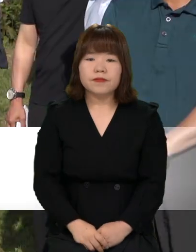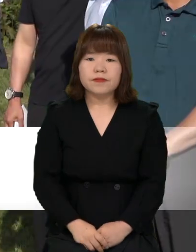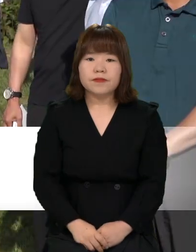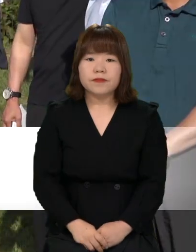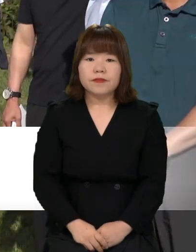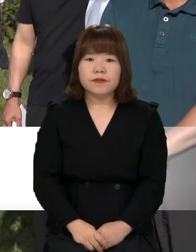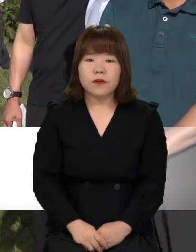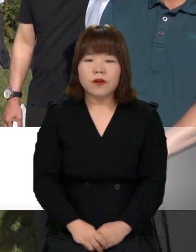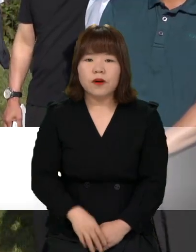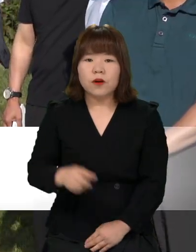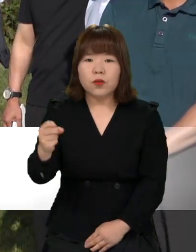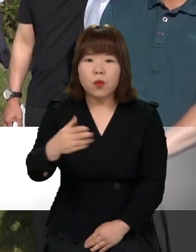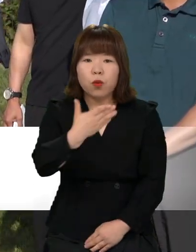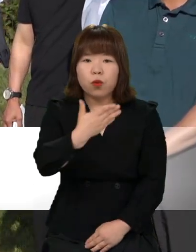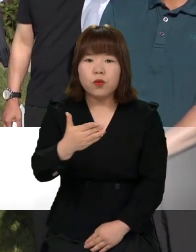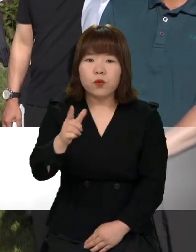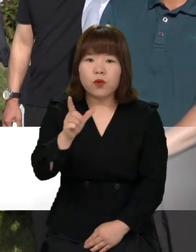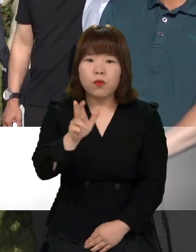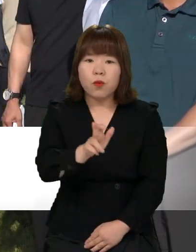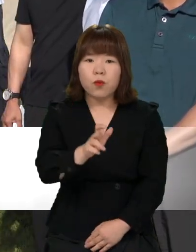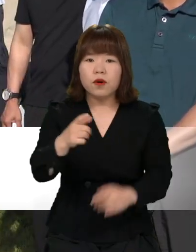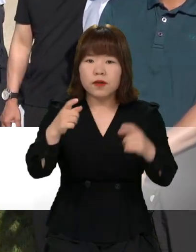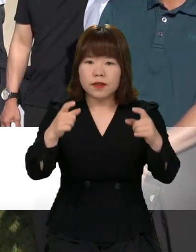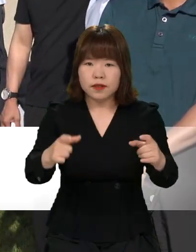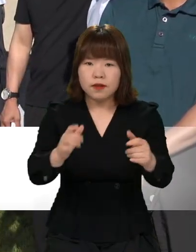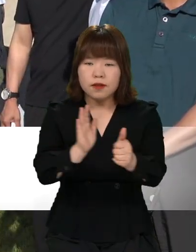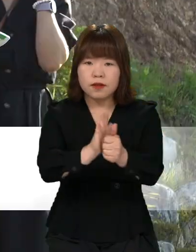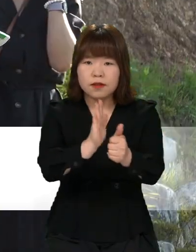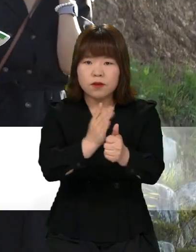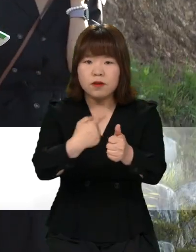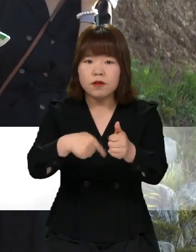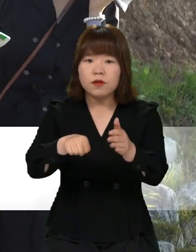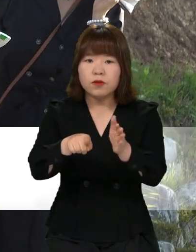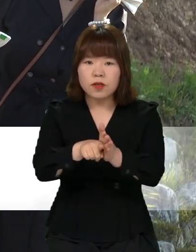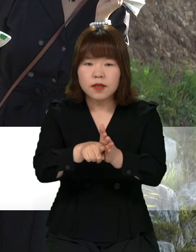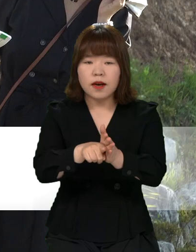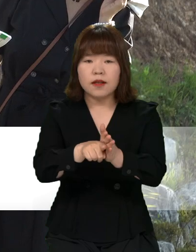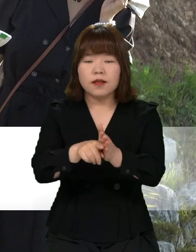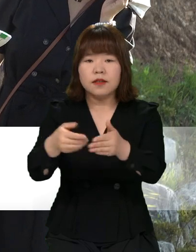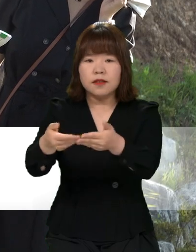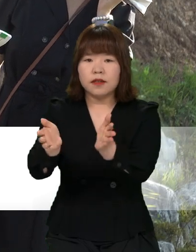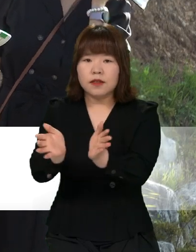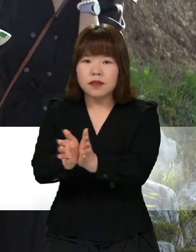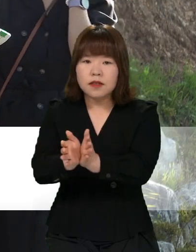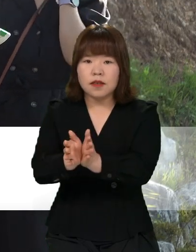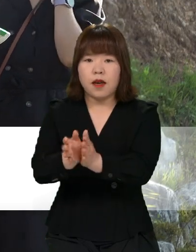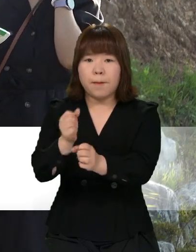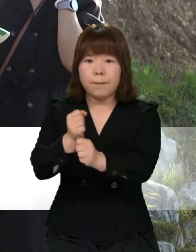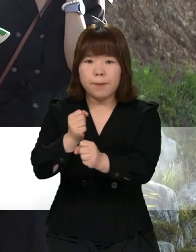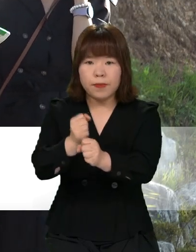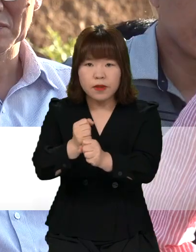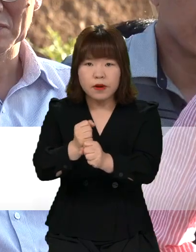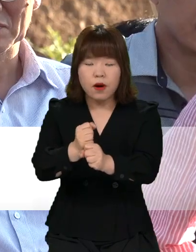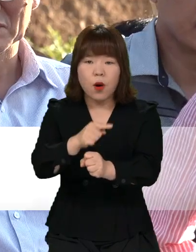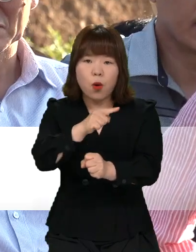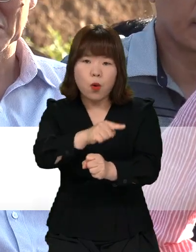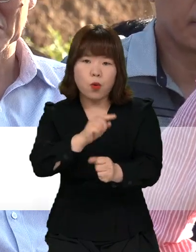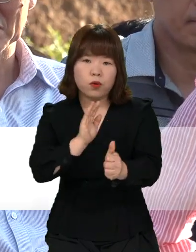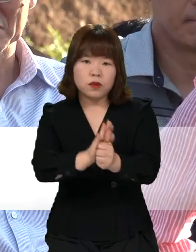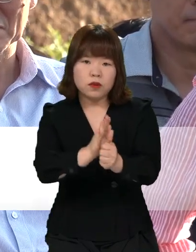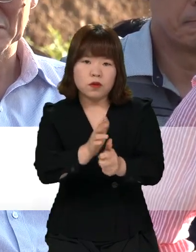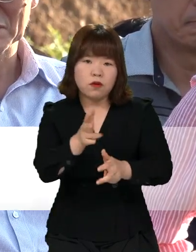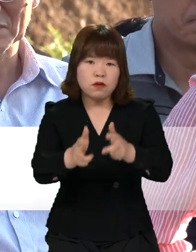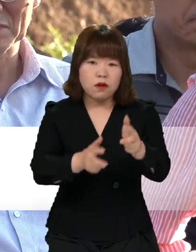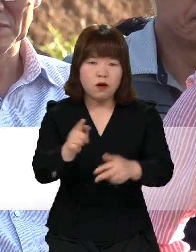계획입니다 아울러시는 추모공원 사업 대상지로 선정된 구룡포읍 지원을 위한 추모공원 추진 지원단을